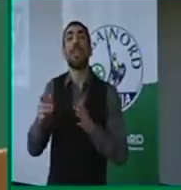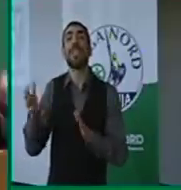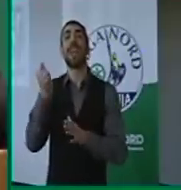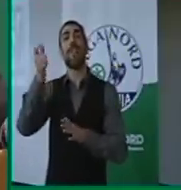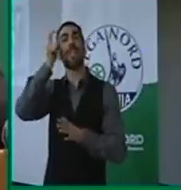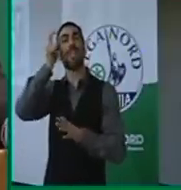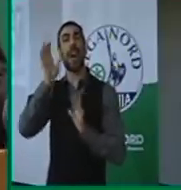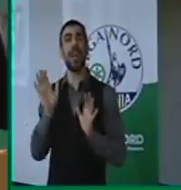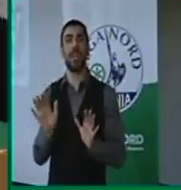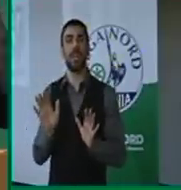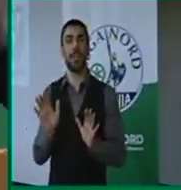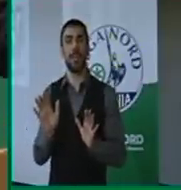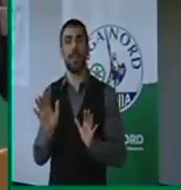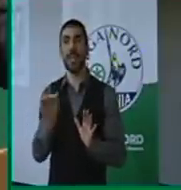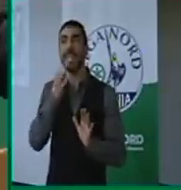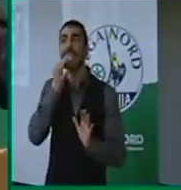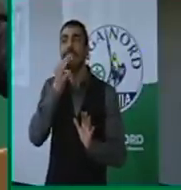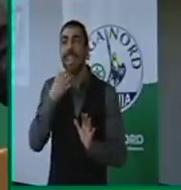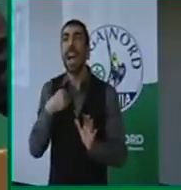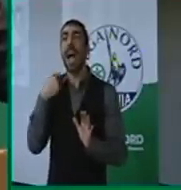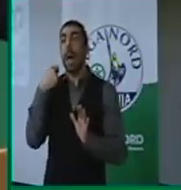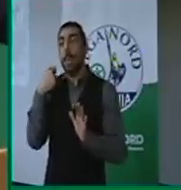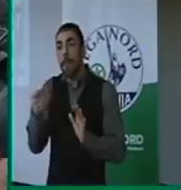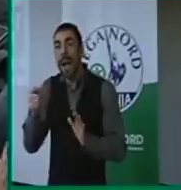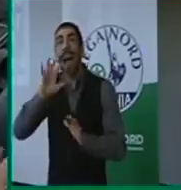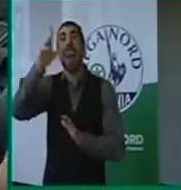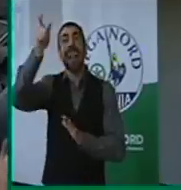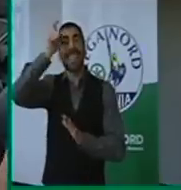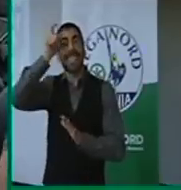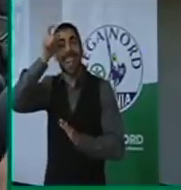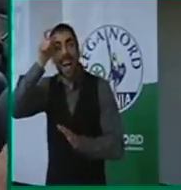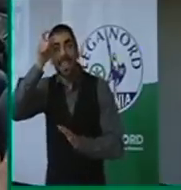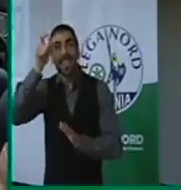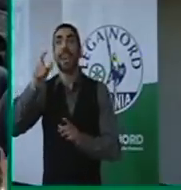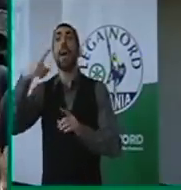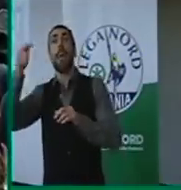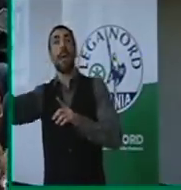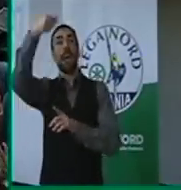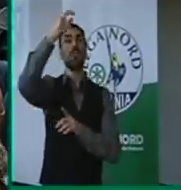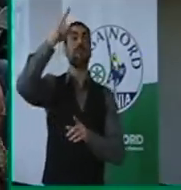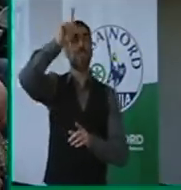Che significa pagare altri Stati per i crediti della